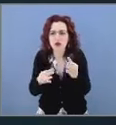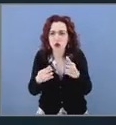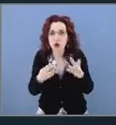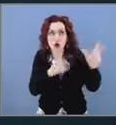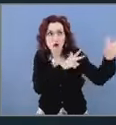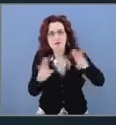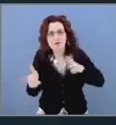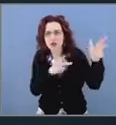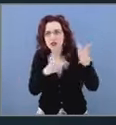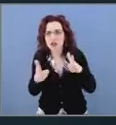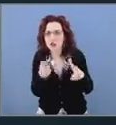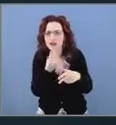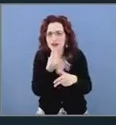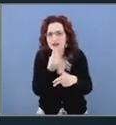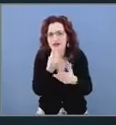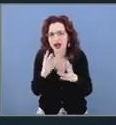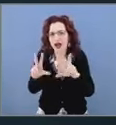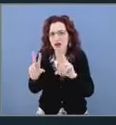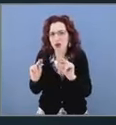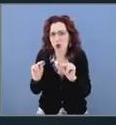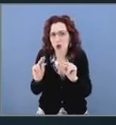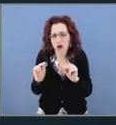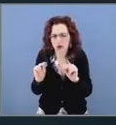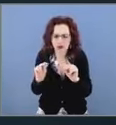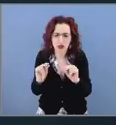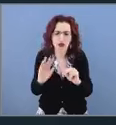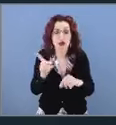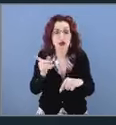un altro punto su cui c'è stato